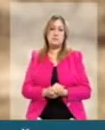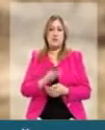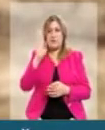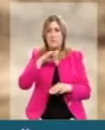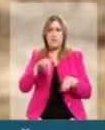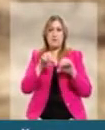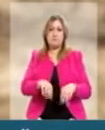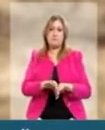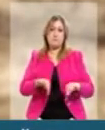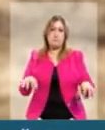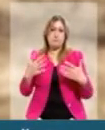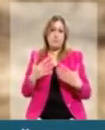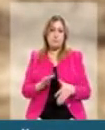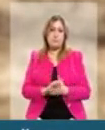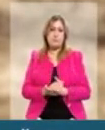водопровода.